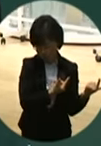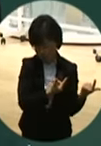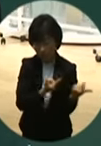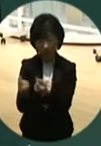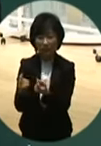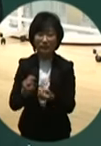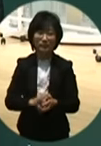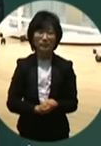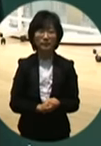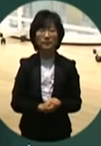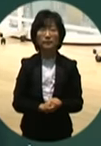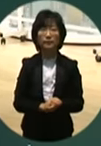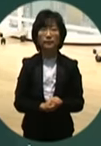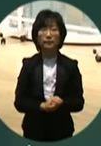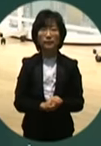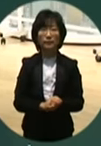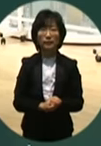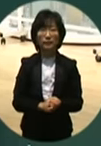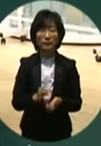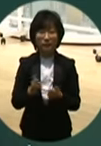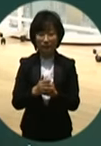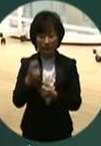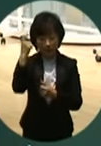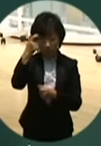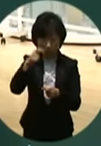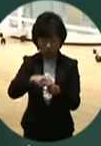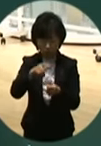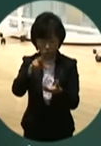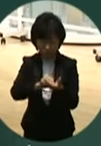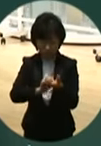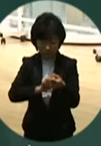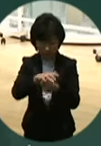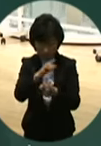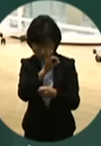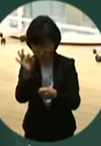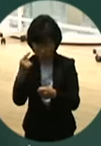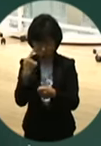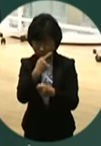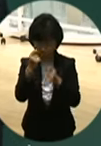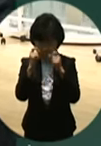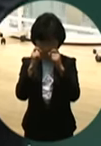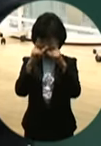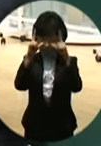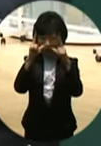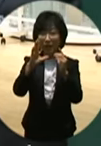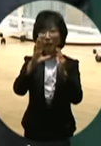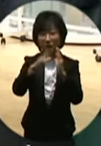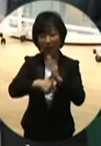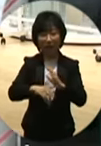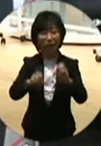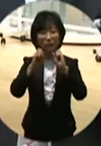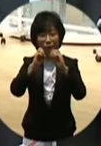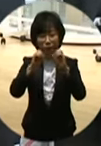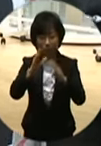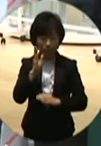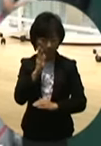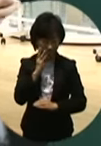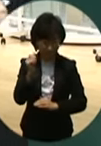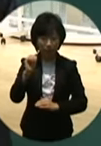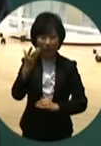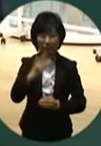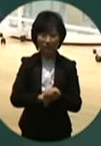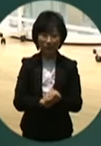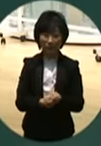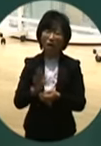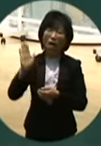exactly the same. 그래서 여러분 이 눈이 열려야만 전도 문 열려요. Only when you open these eyes can doors of evangelism open. 아이고,